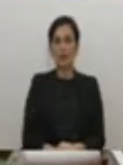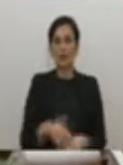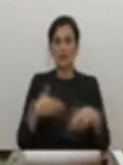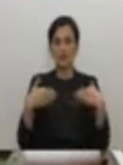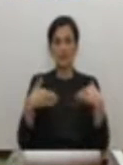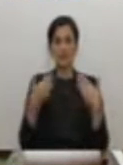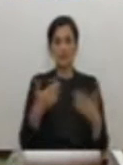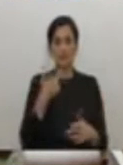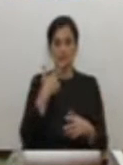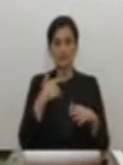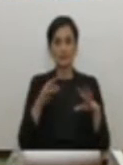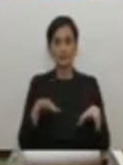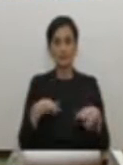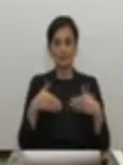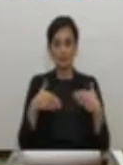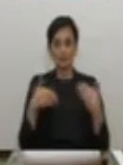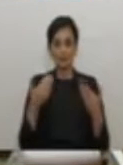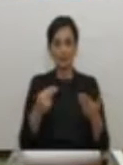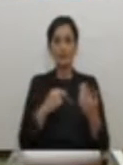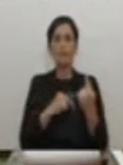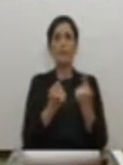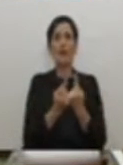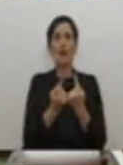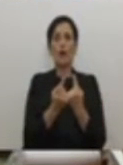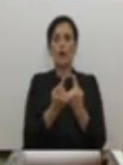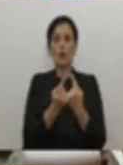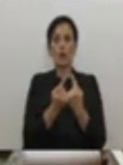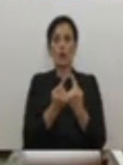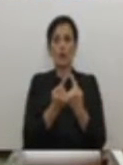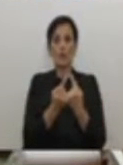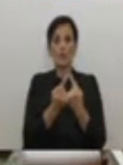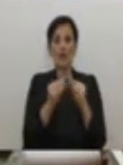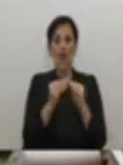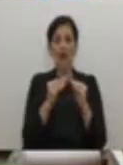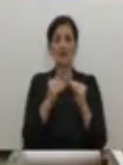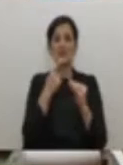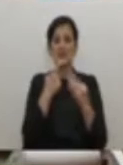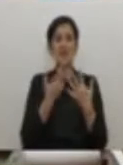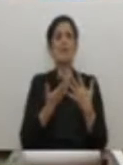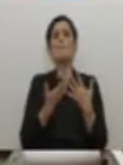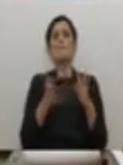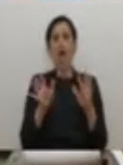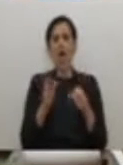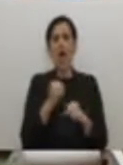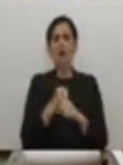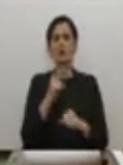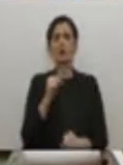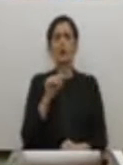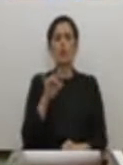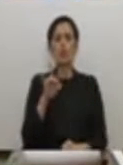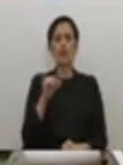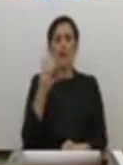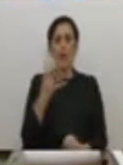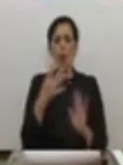მოგესალმებით ბატონო თავმჯდომარეო, მოგესალმებით კოლეგებო. 10 წელზე მეტია აკეთებენ ხულო ზარზმის